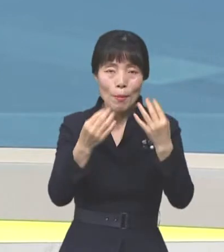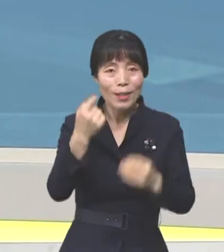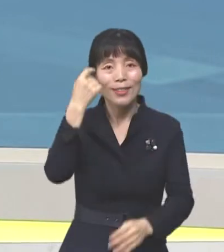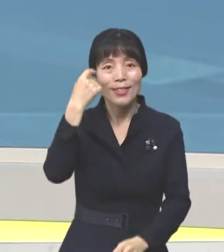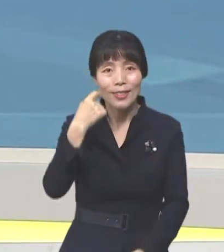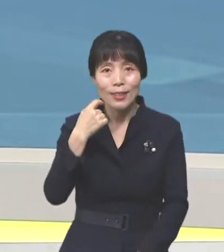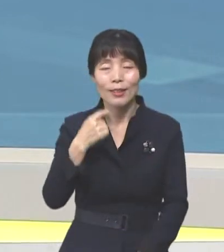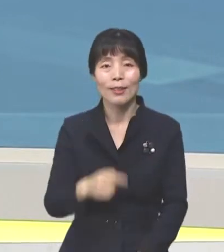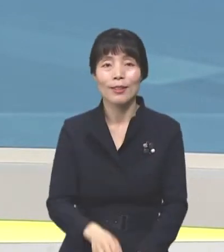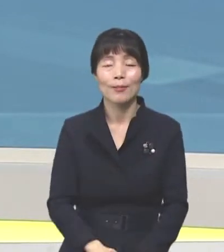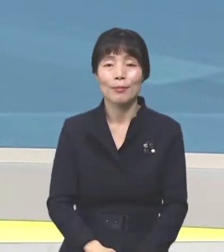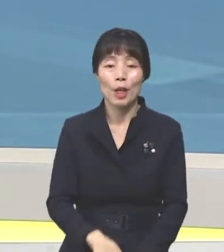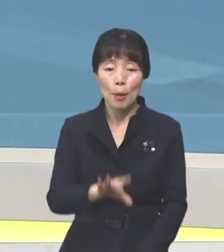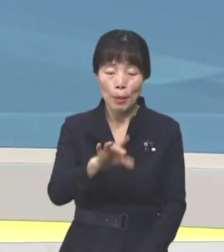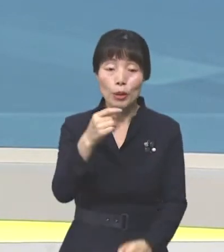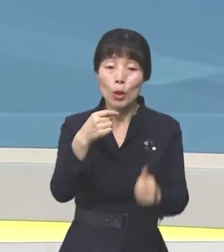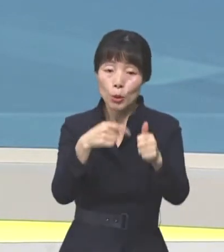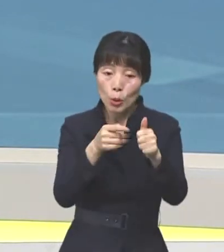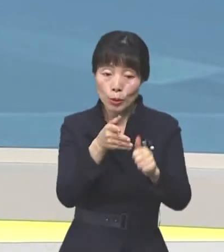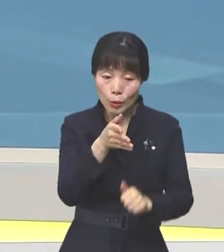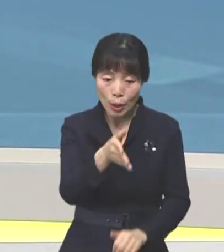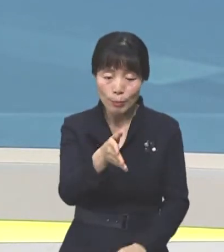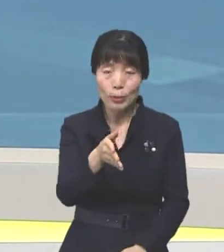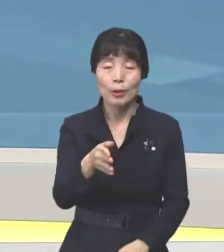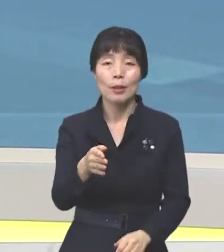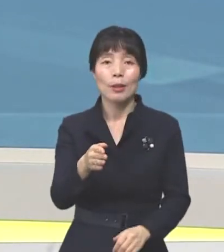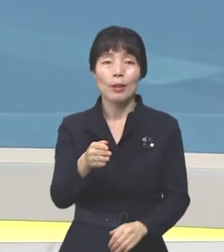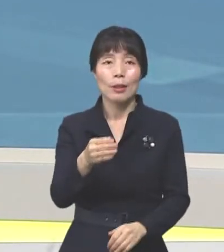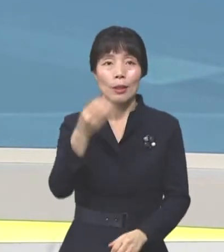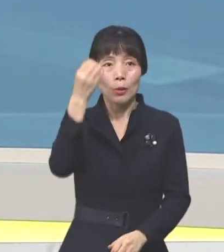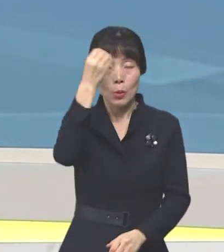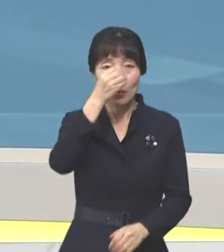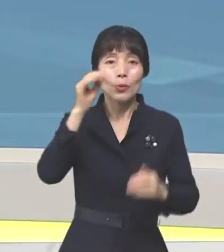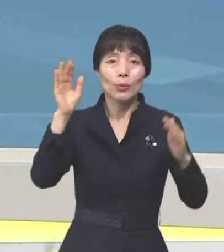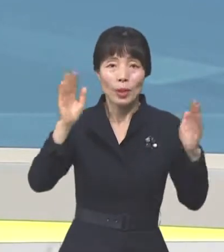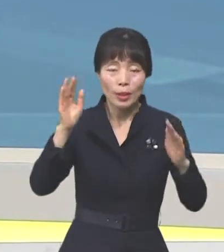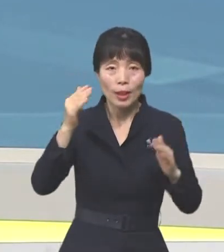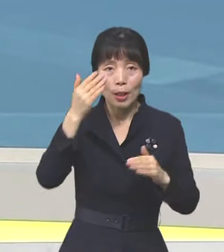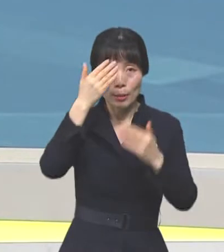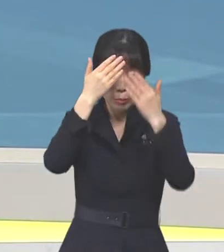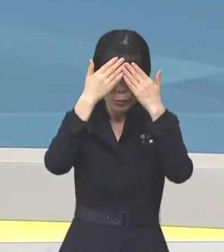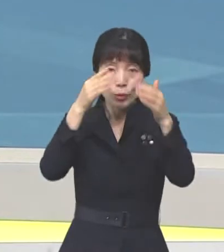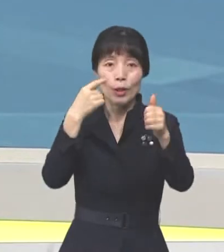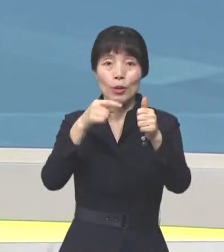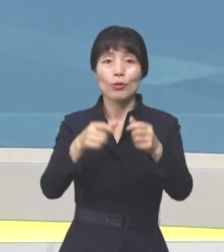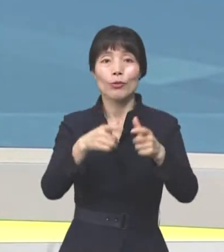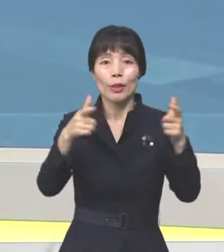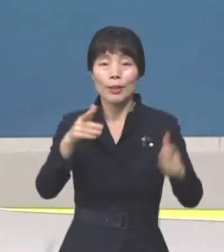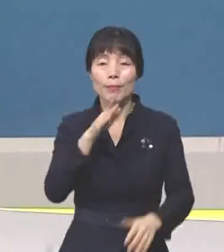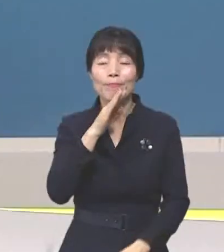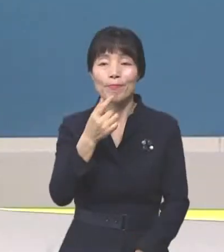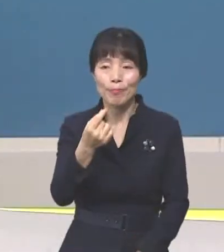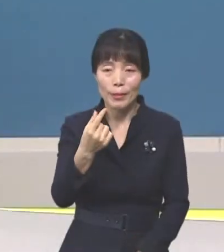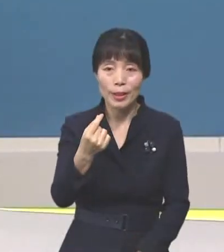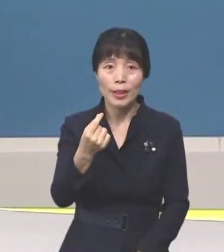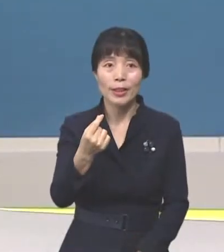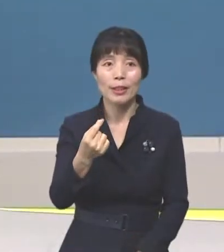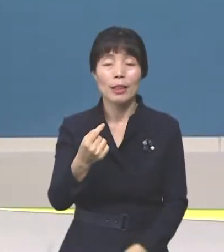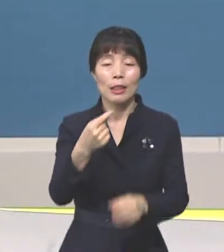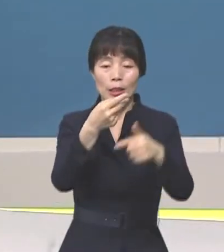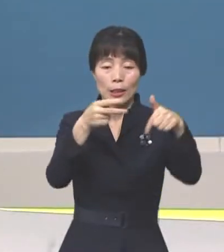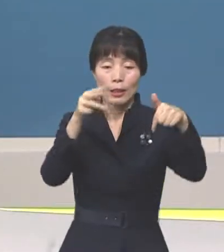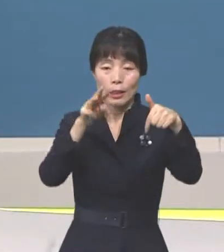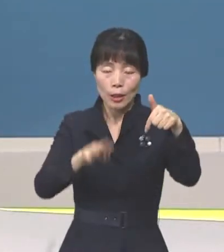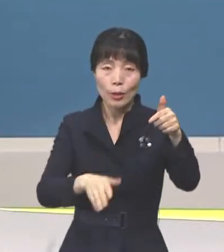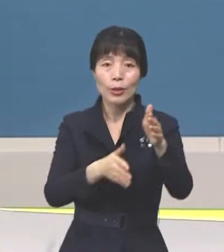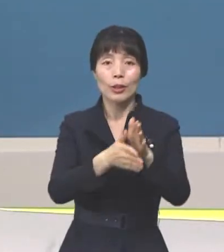하나하나 짚어볼게요. 네네. 교육 분야를 보니까 고교 무상교육이 확대되는 것 같아요. 네네, 맞습니다.